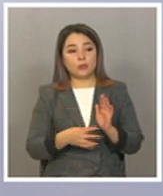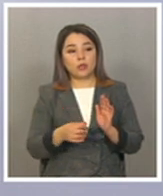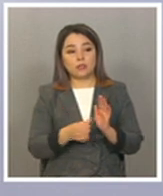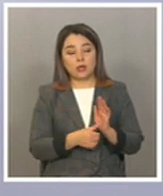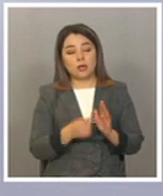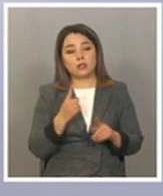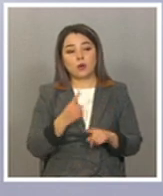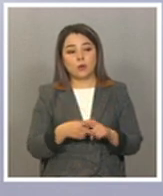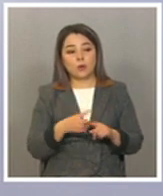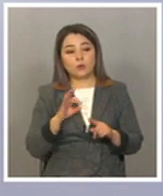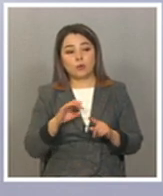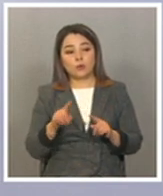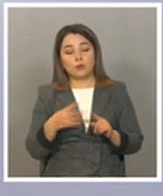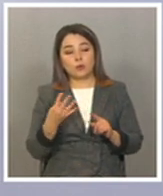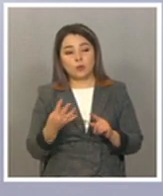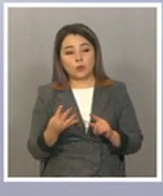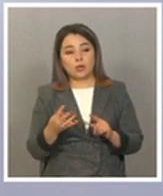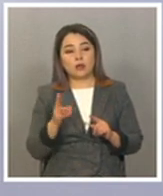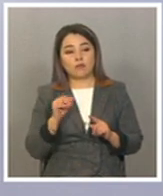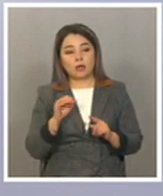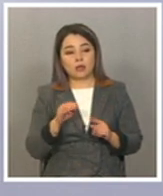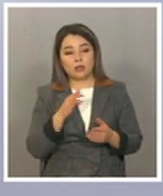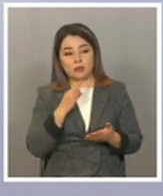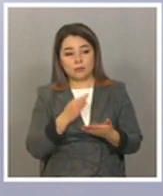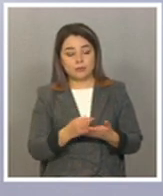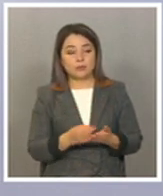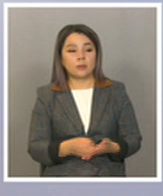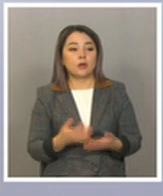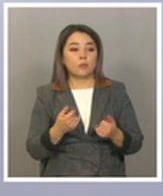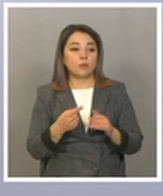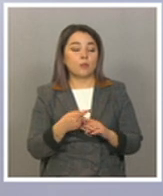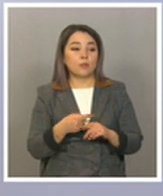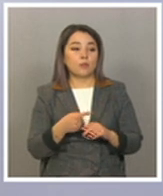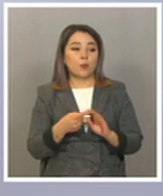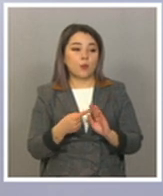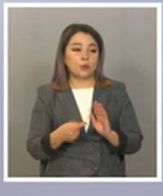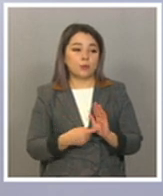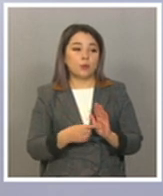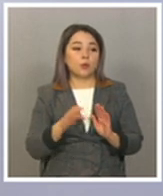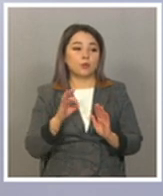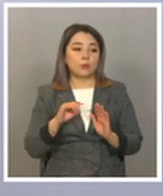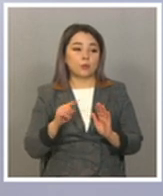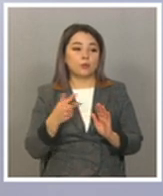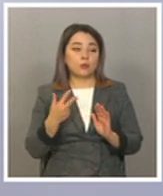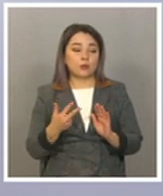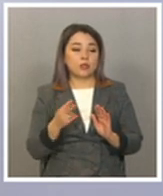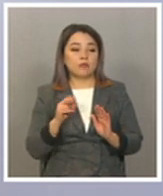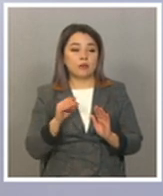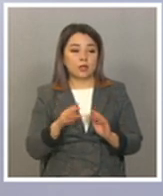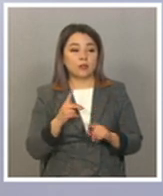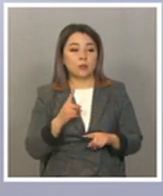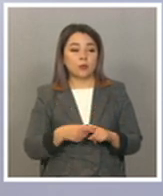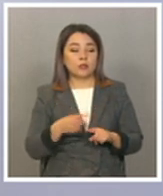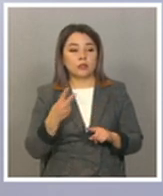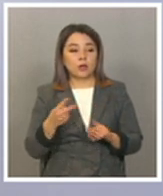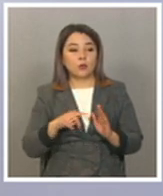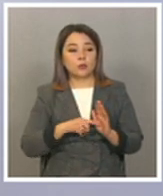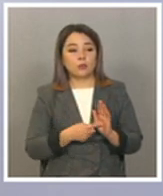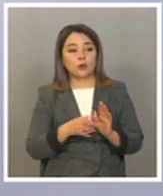қосу 0/4-тің квадраты. Ал бөлімінде 0/13-тің квадраты қосу 2